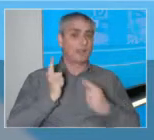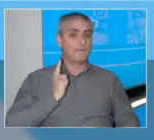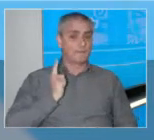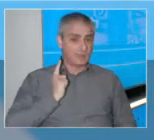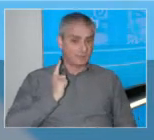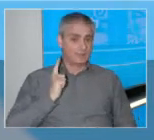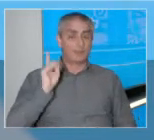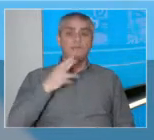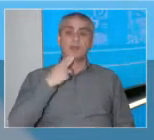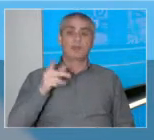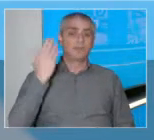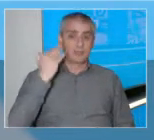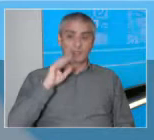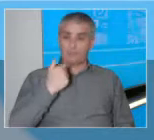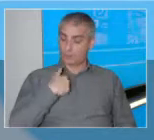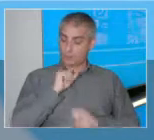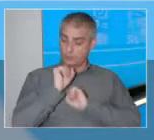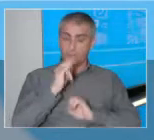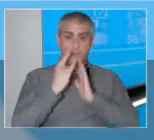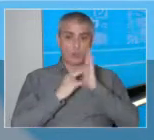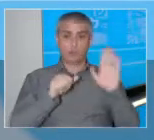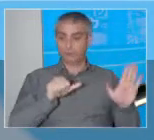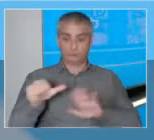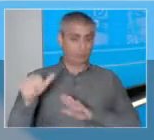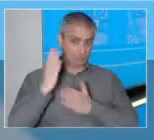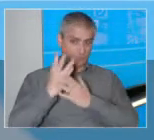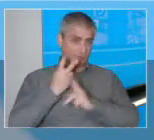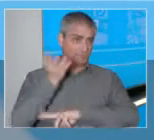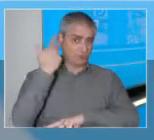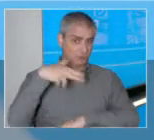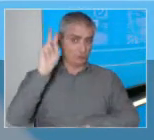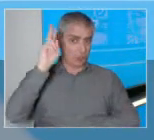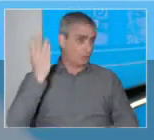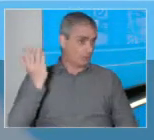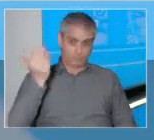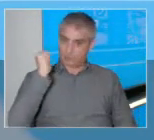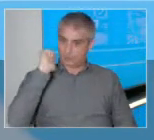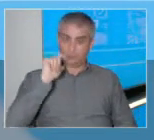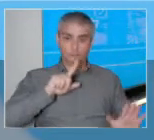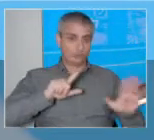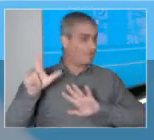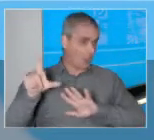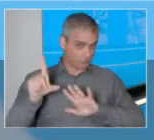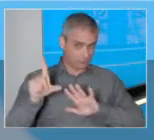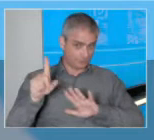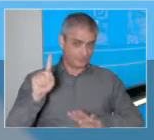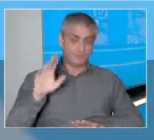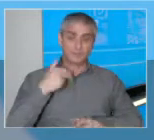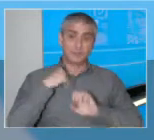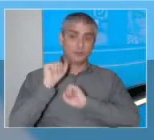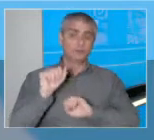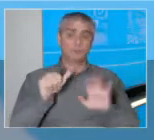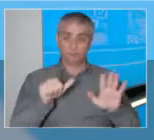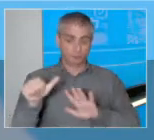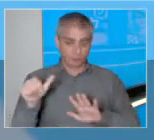פרטית, וההתחייבות הייתה, אם אנחנו תומכים בחוק לשישה חודשים, שכבר עברו יותר עברו אתמול שבעה חודשים, אם אנחנו תומכים